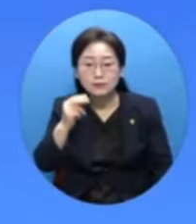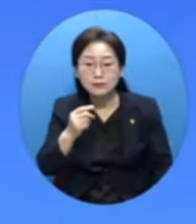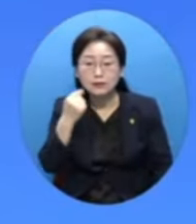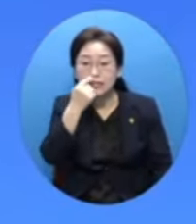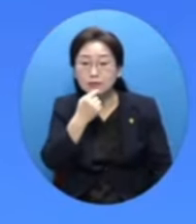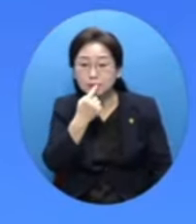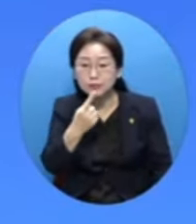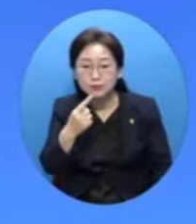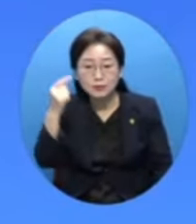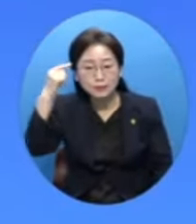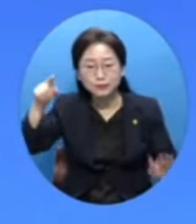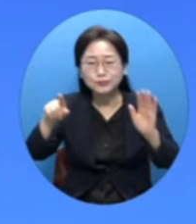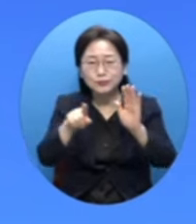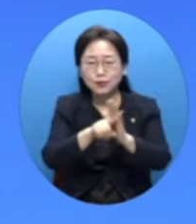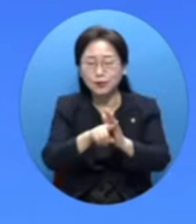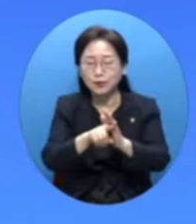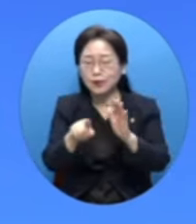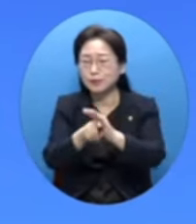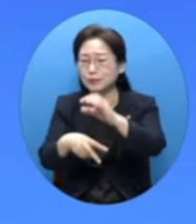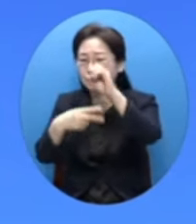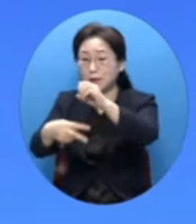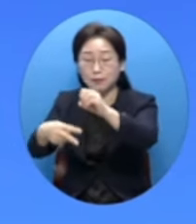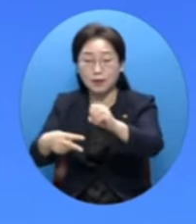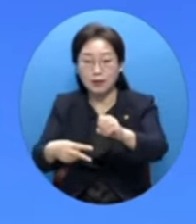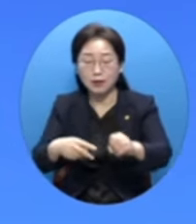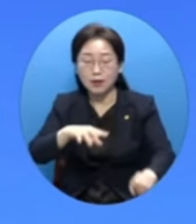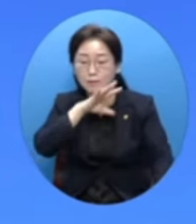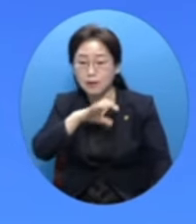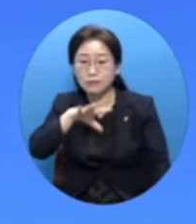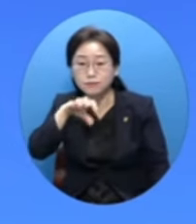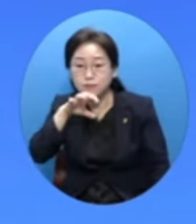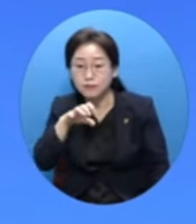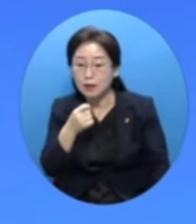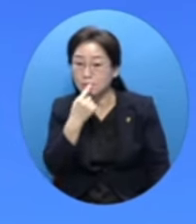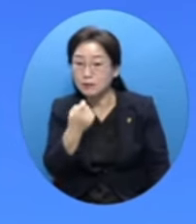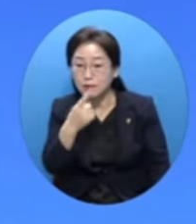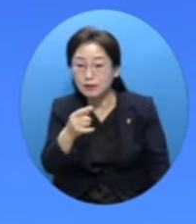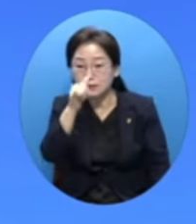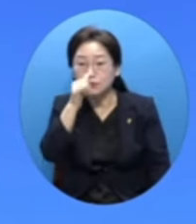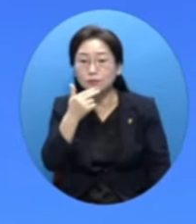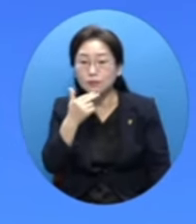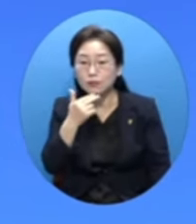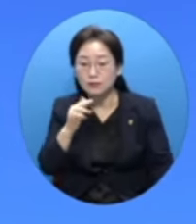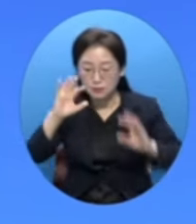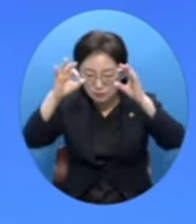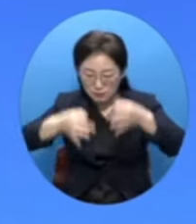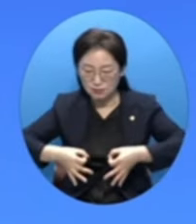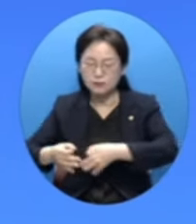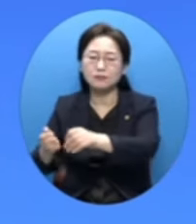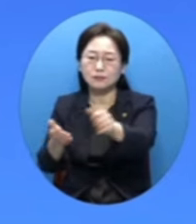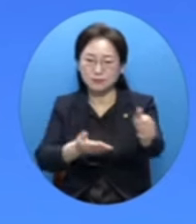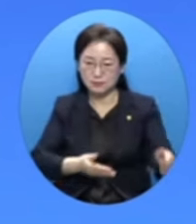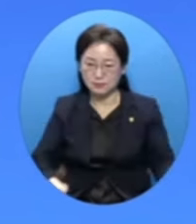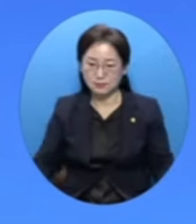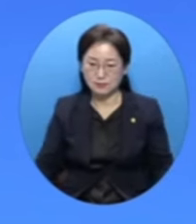얘기, 불신앙의 얘기, 원망 불평이 쉽게 쏟아져 나오고 있지 않은지 우리 자신을 돌아봐야 되는